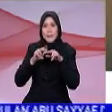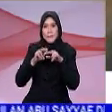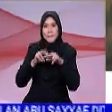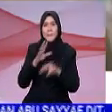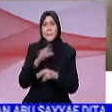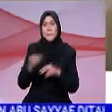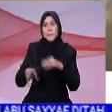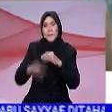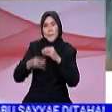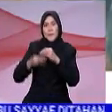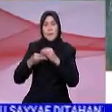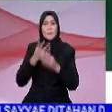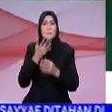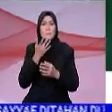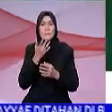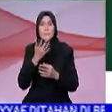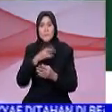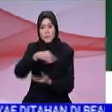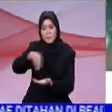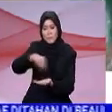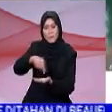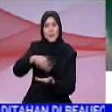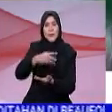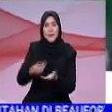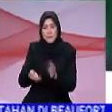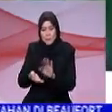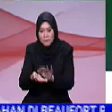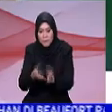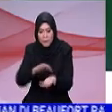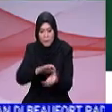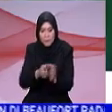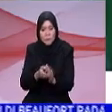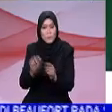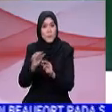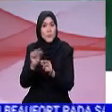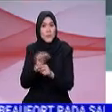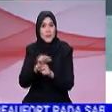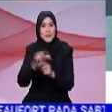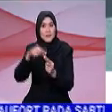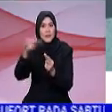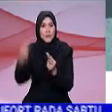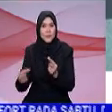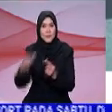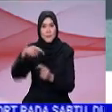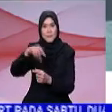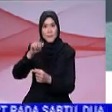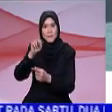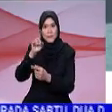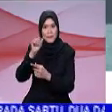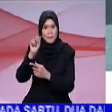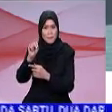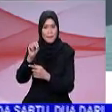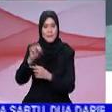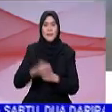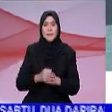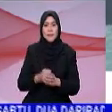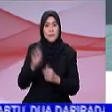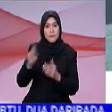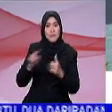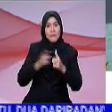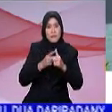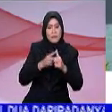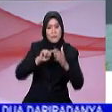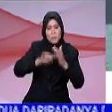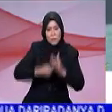dan ditambah beberapa perasa serta dibalut menggunakan daun pandan. Pada mulanya, pasangan ini menghasilkannya